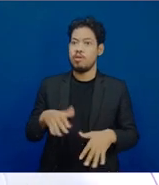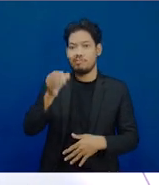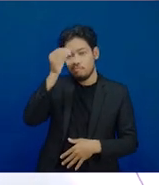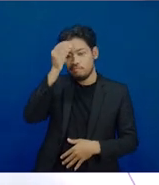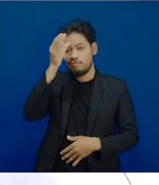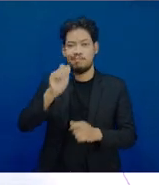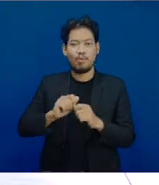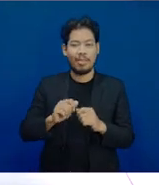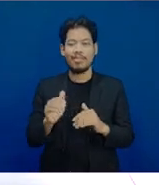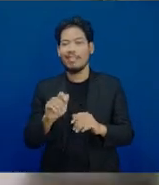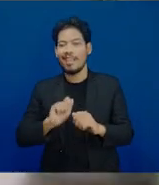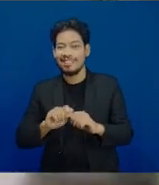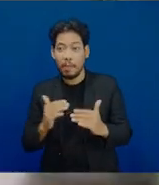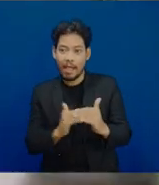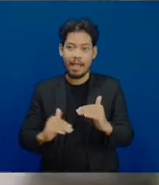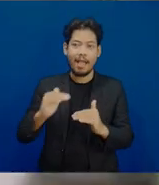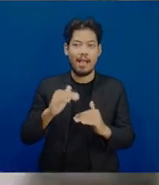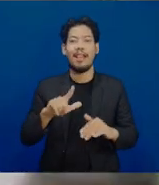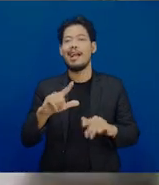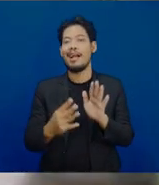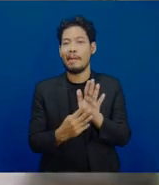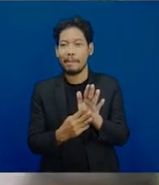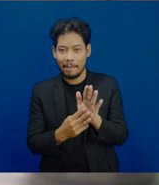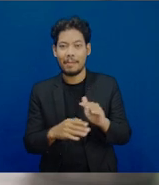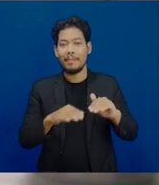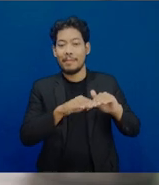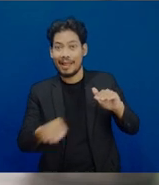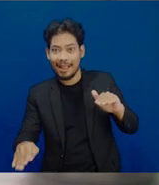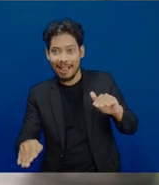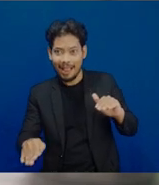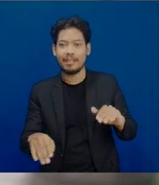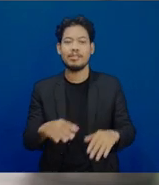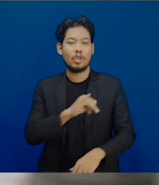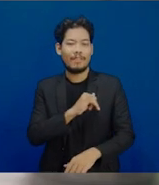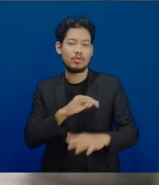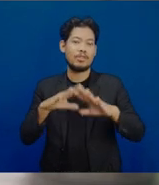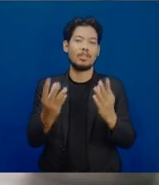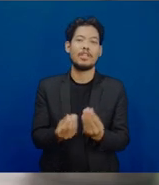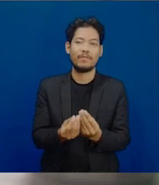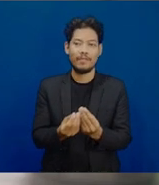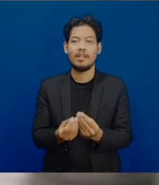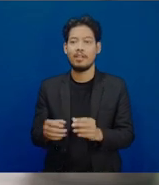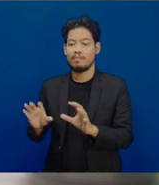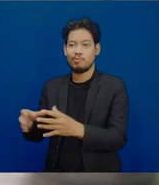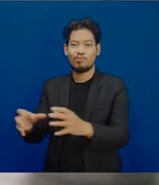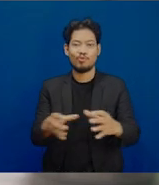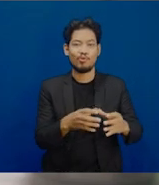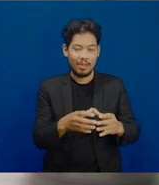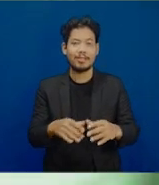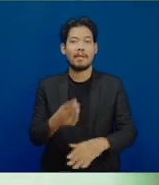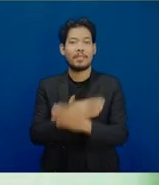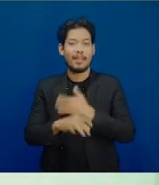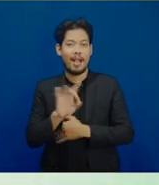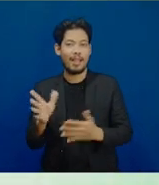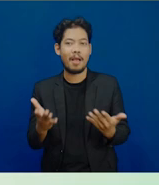inisiasi pembuatan RAM, handrail, toilet, akses itu semenjak adanya pembentukan kelompok difabel